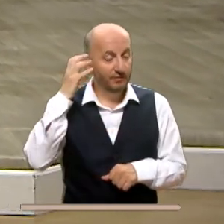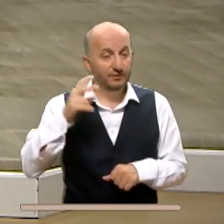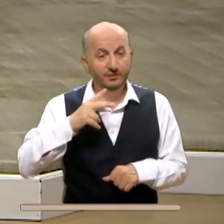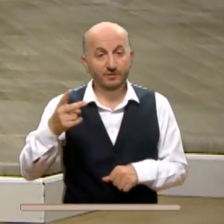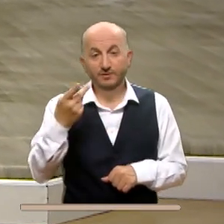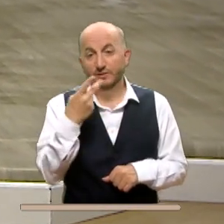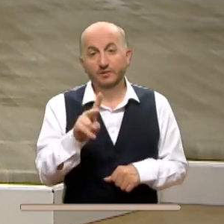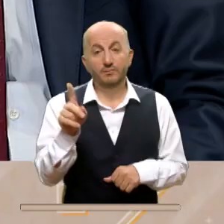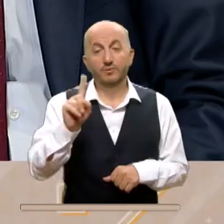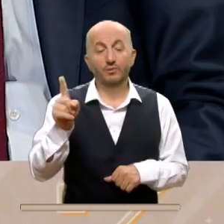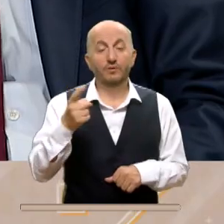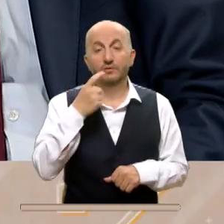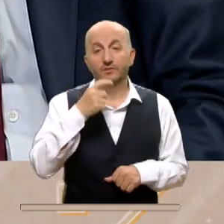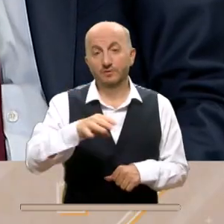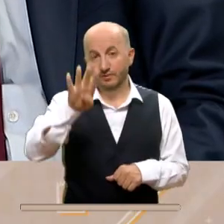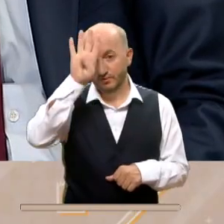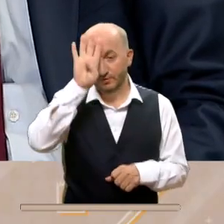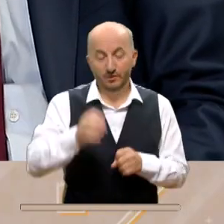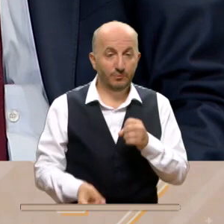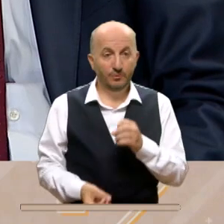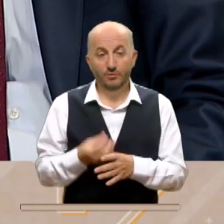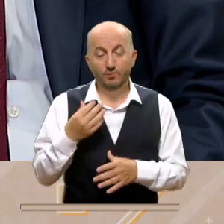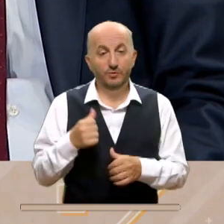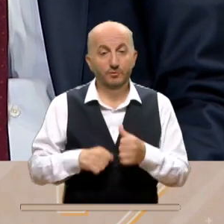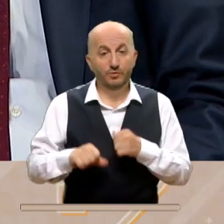2010 yılında İstanbul'da kurulmuş bir üniversite.